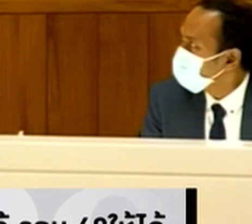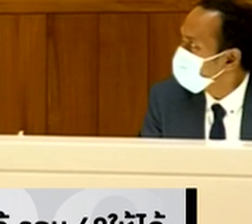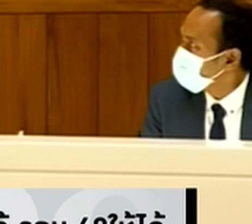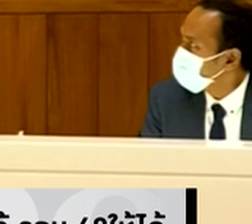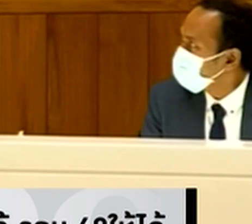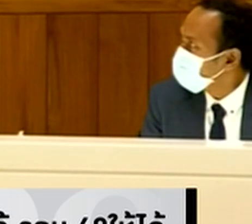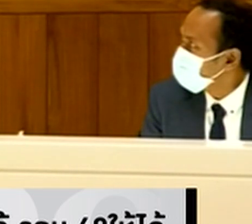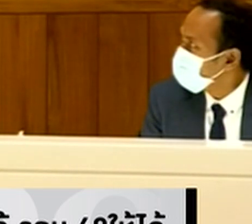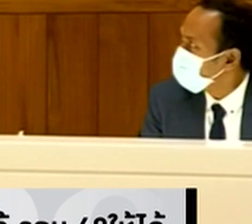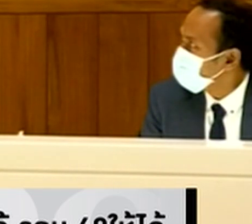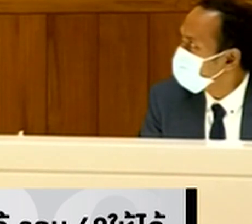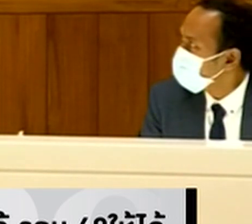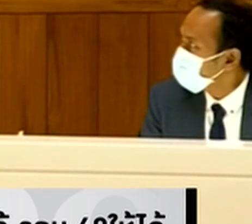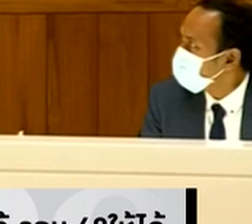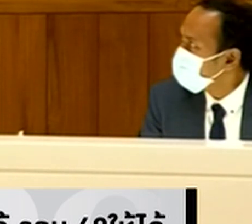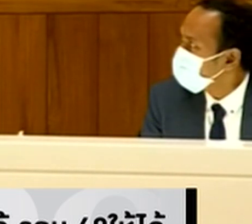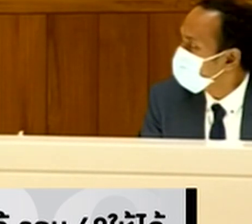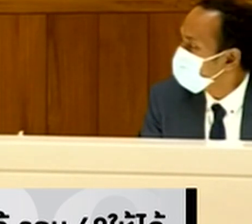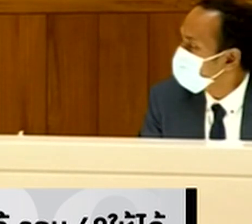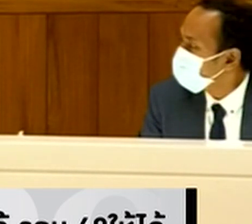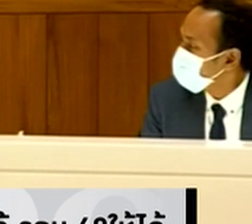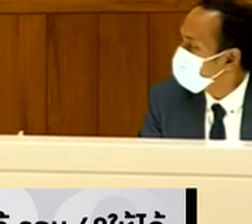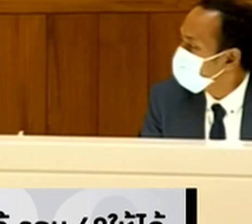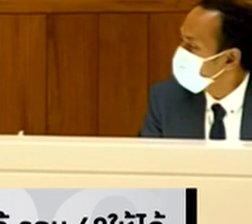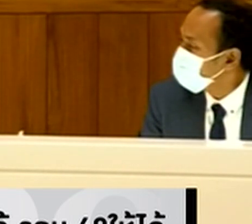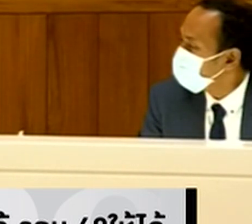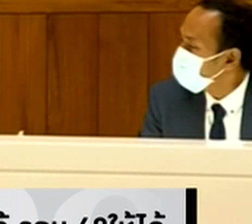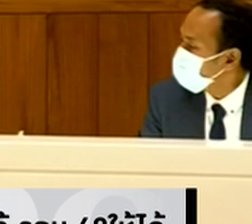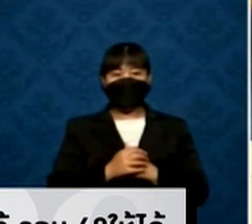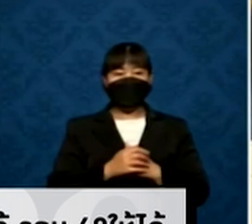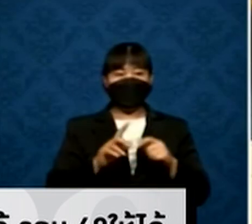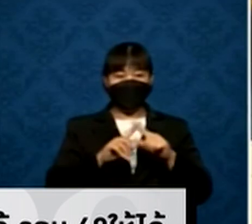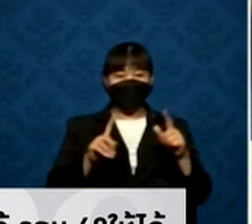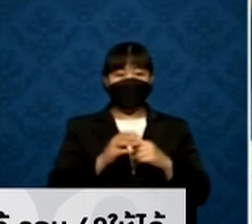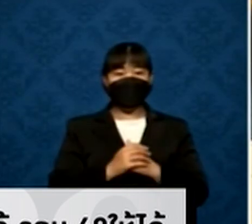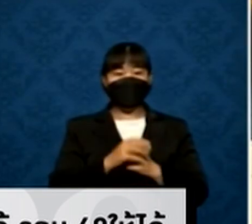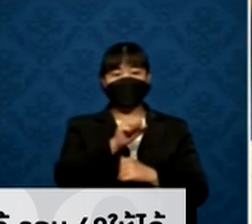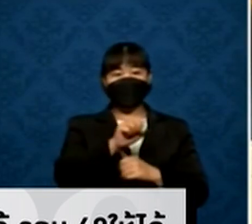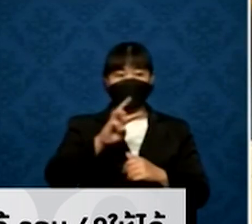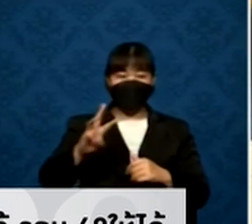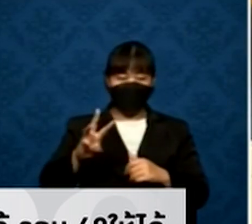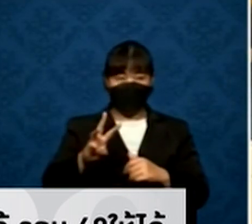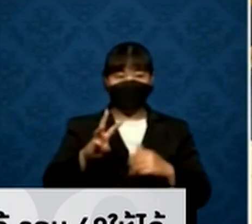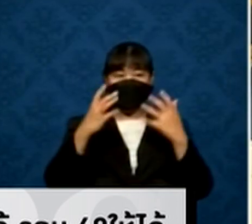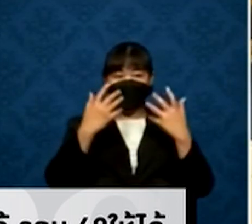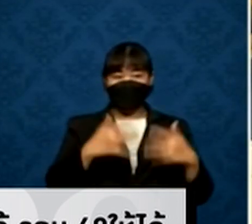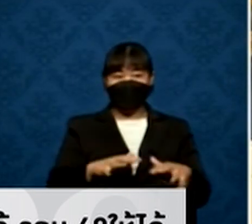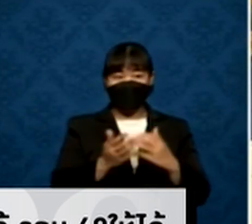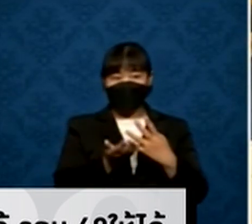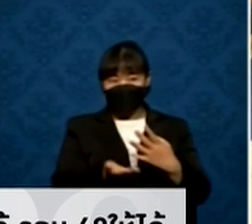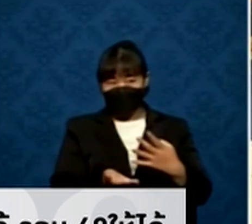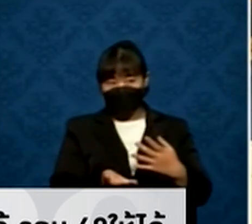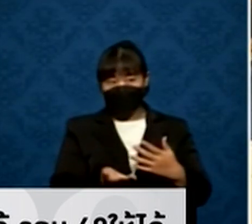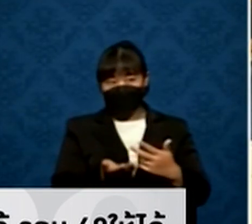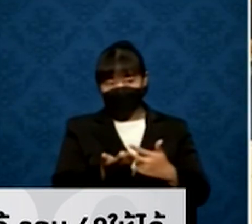ไปออกแบบเป็นนโยบายและรณรงค์ผ่านการหาเสียงเลือกตั้งเพื่อประชาชนที่สนับสนุนจะได้ตัดสินใจเลือกท่านปรับไปเป็นสส.เสียงข้าง